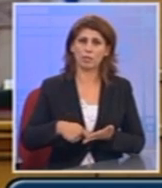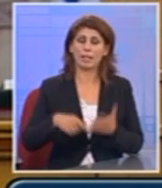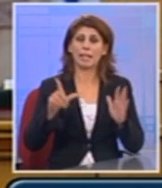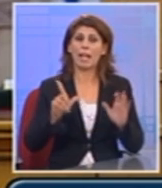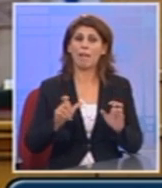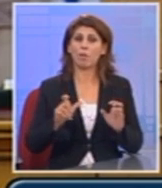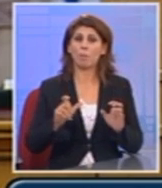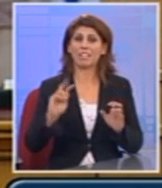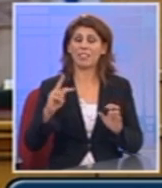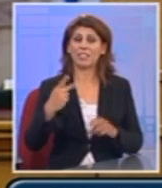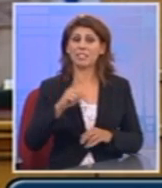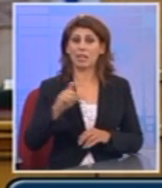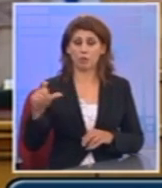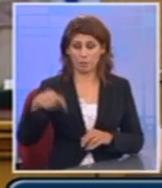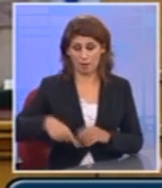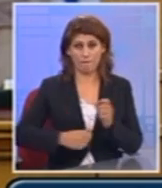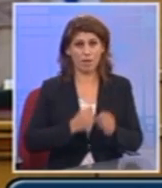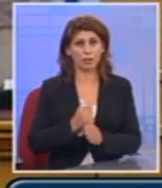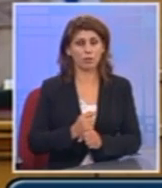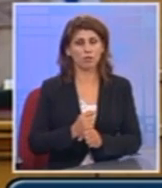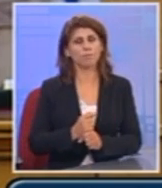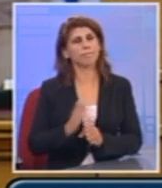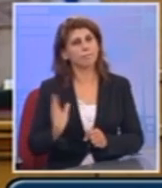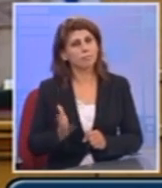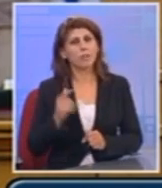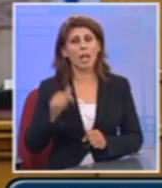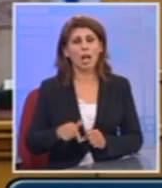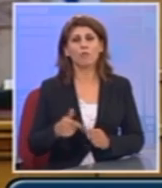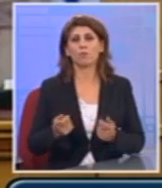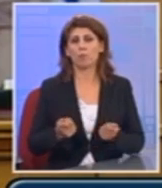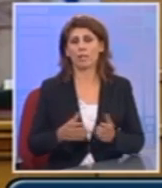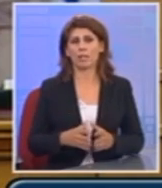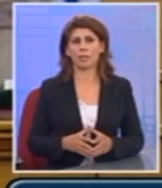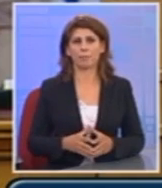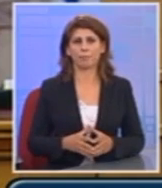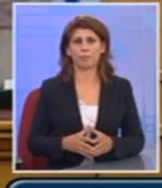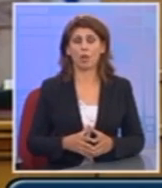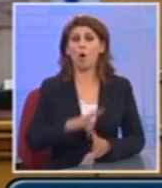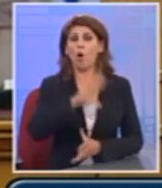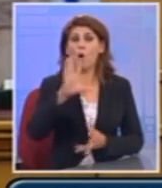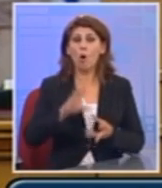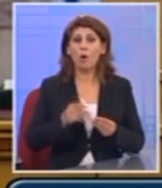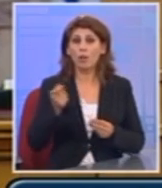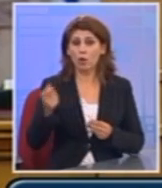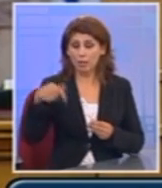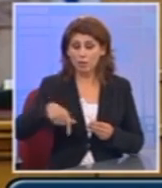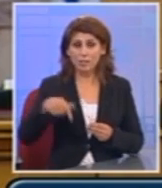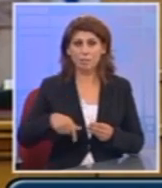70 δις εφέτος και παρά αυτό το γεγονός κό χρέος